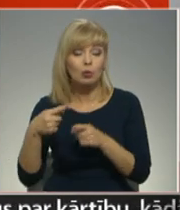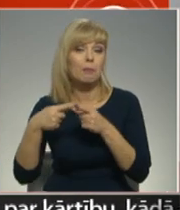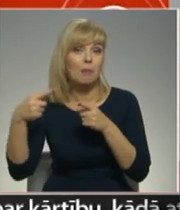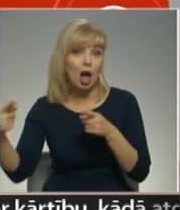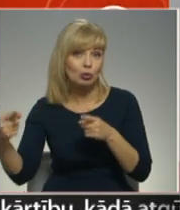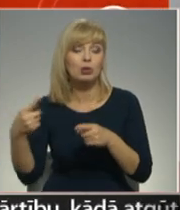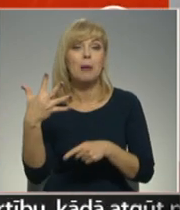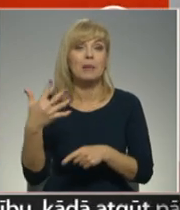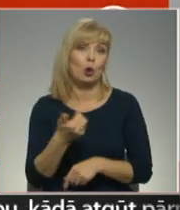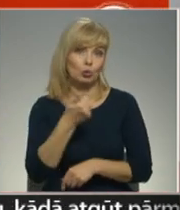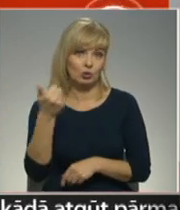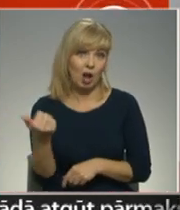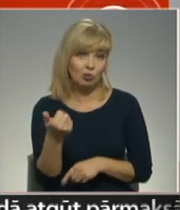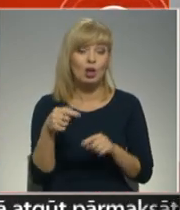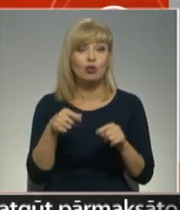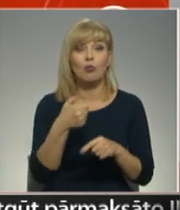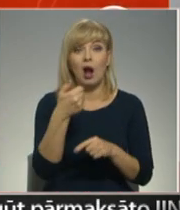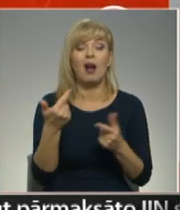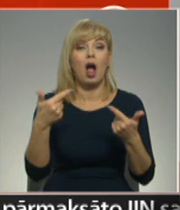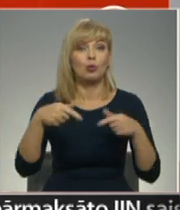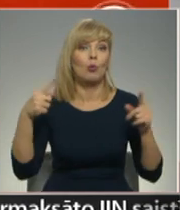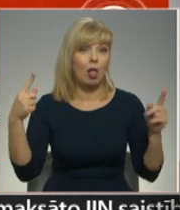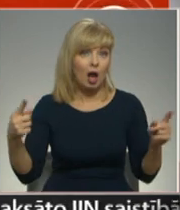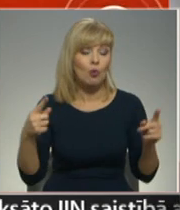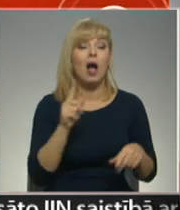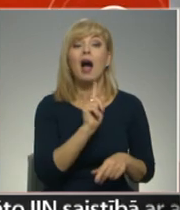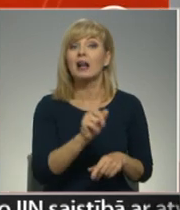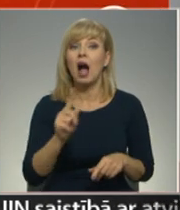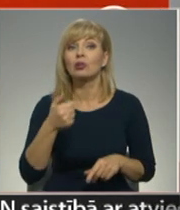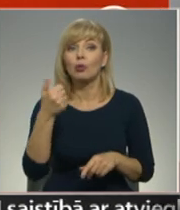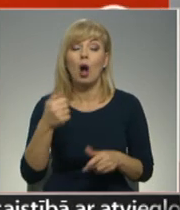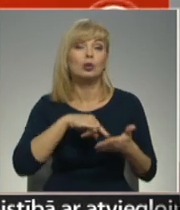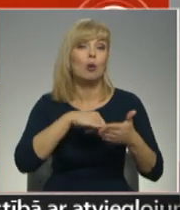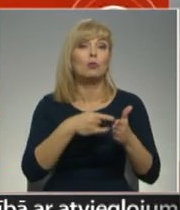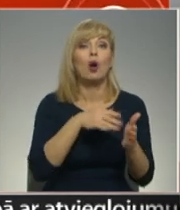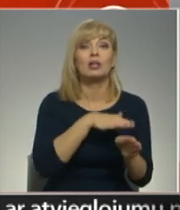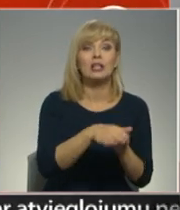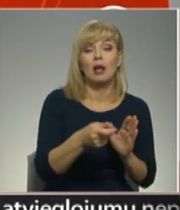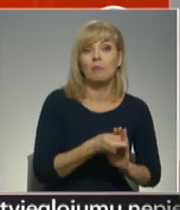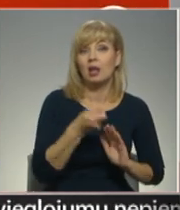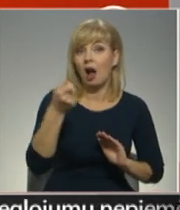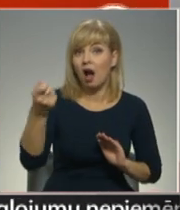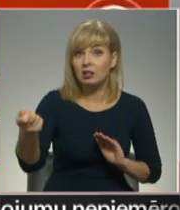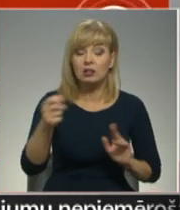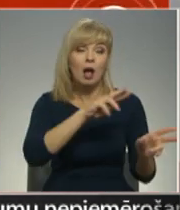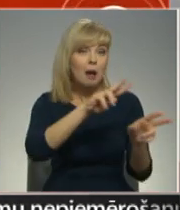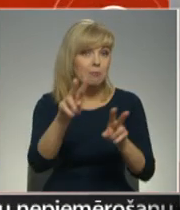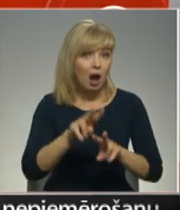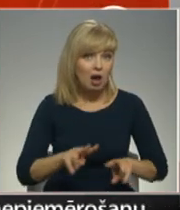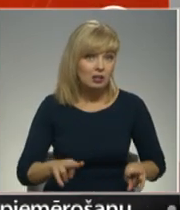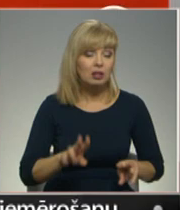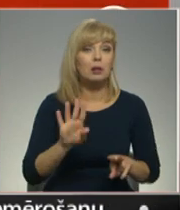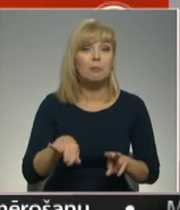ir 5 gadus. Un šo te gadu laikā, katru gadu, projekta īstenotājiem ir jāiesniedz pārskats par